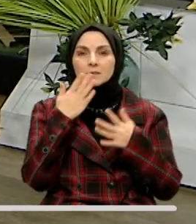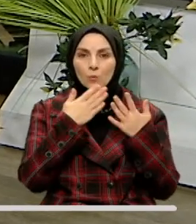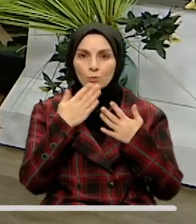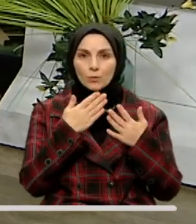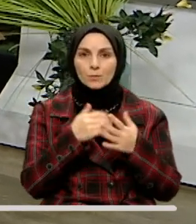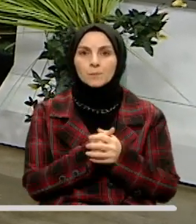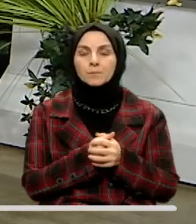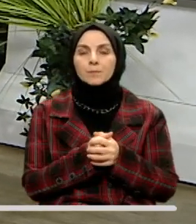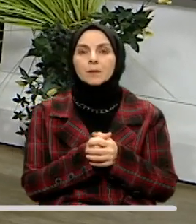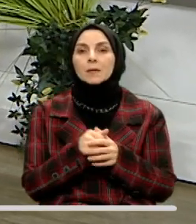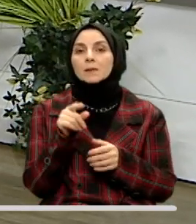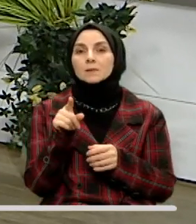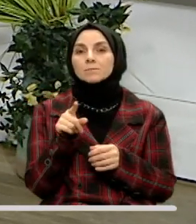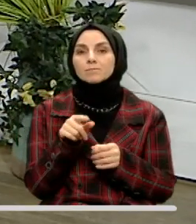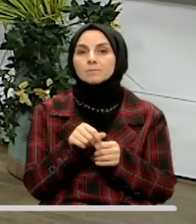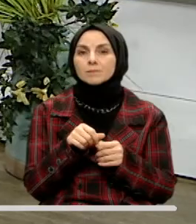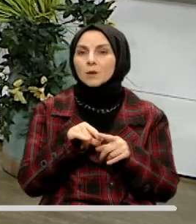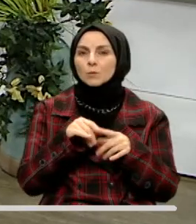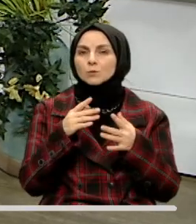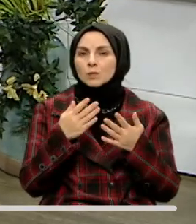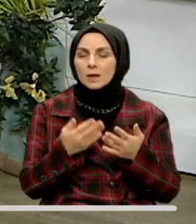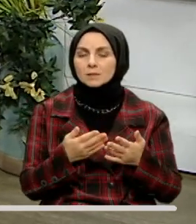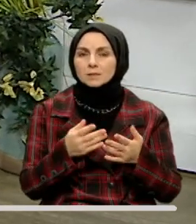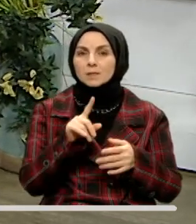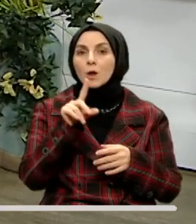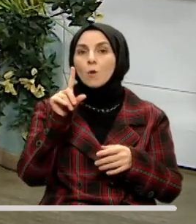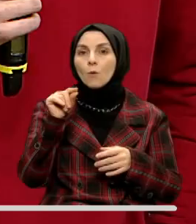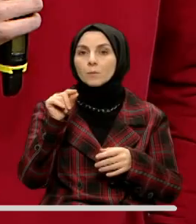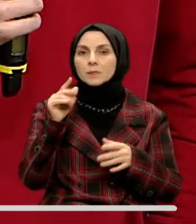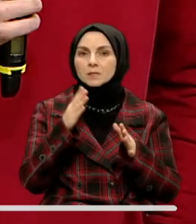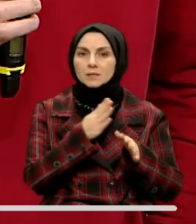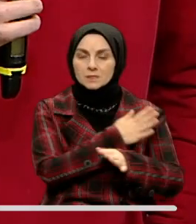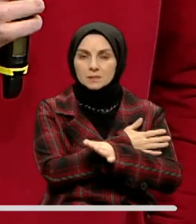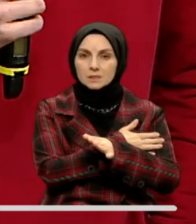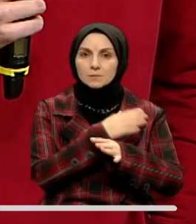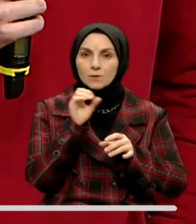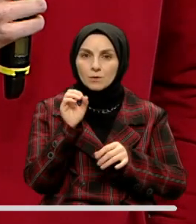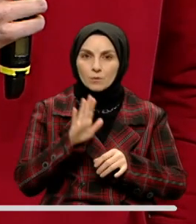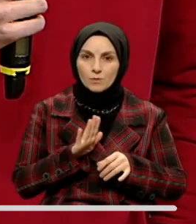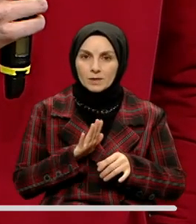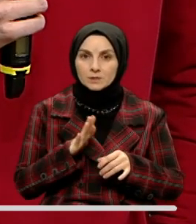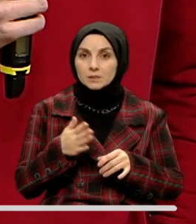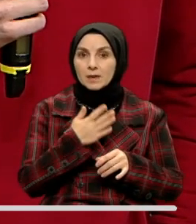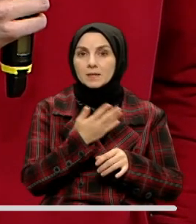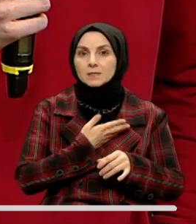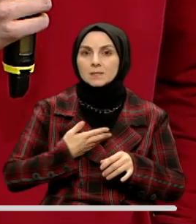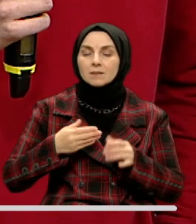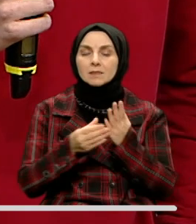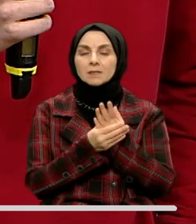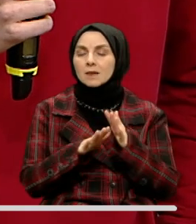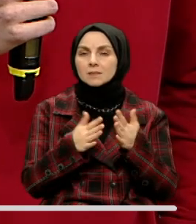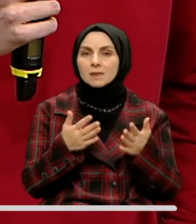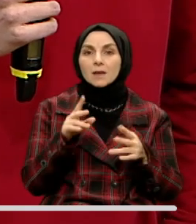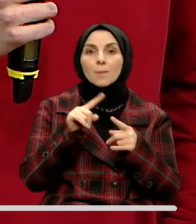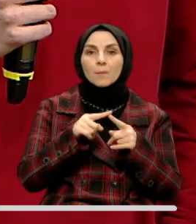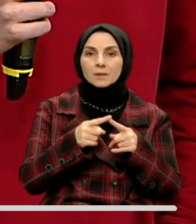devam edebiliriz. Sırayla tanıyarak geçeceğim. Hoş geldin. 11. sınıf öğrencisi. Evet. En sevdiğin ders nedir? Matematik galiba. Matematik. Evet.